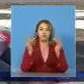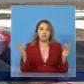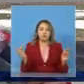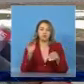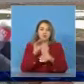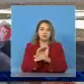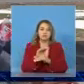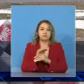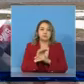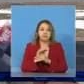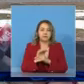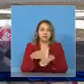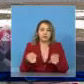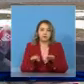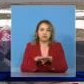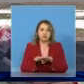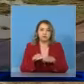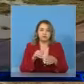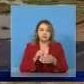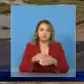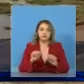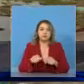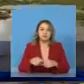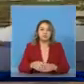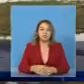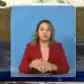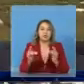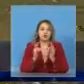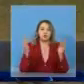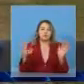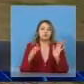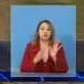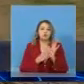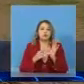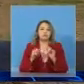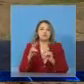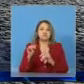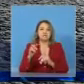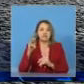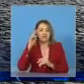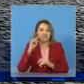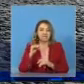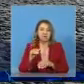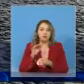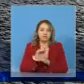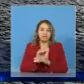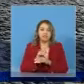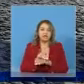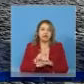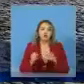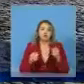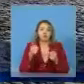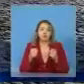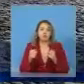қосылып, соған мүмкіндік жасап отыр. Көпір 9 жолдың торабы Батыс Еуропа, Батыс Қытай халықаралық дәлізіне қосылады. Жүк